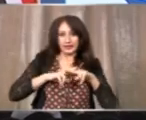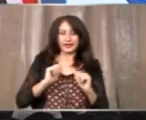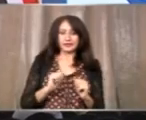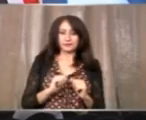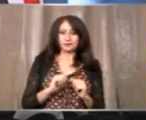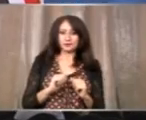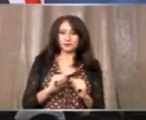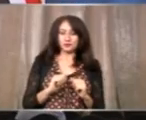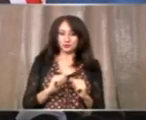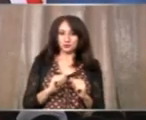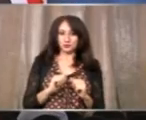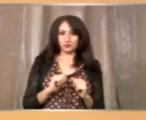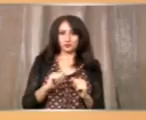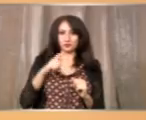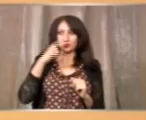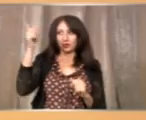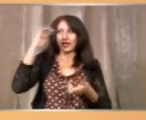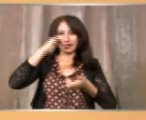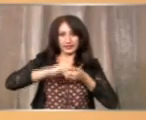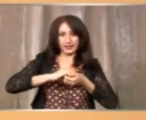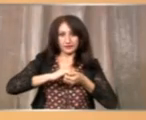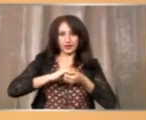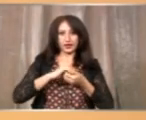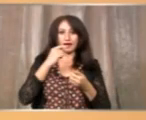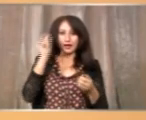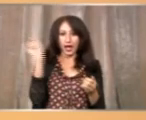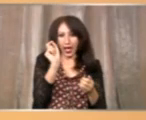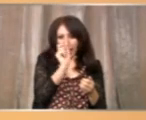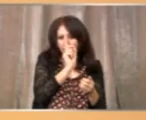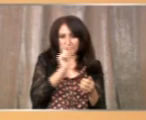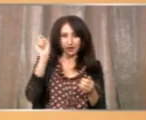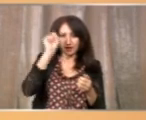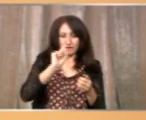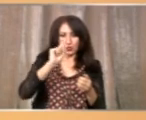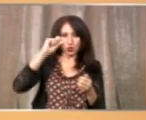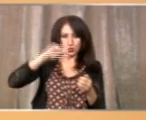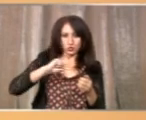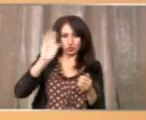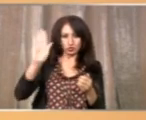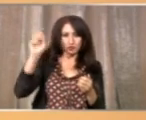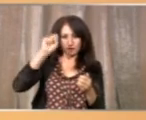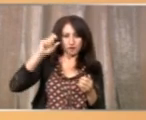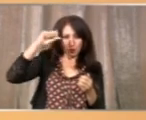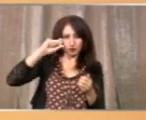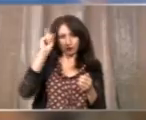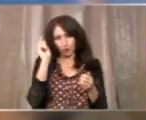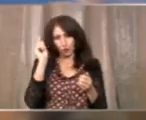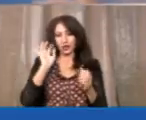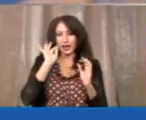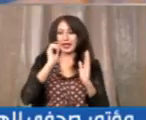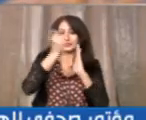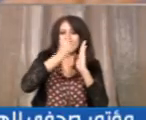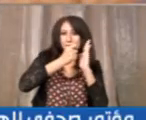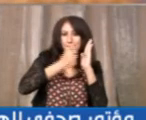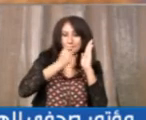اللوجستيه وتم التعاقد على كميه الحبر الفسفوري اللازمه لانتخابات الرسائل 2024 مع مراعاه الشروط الصحيه